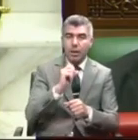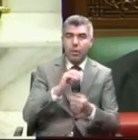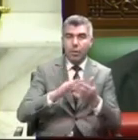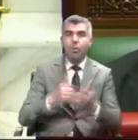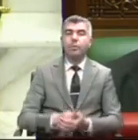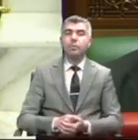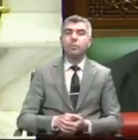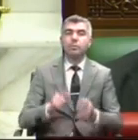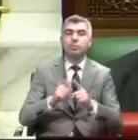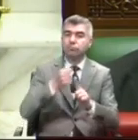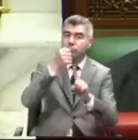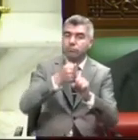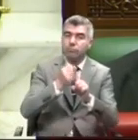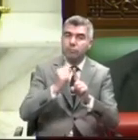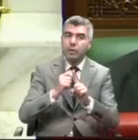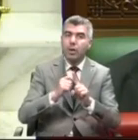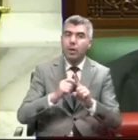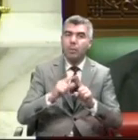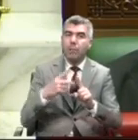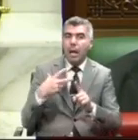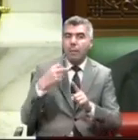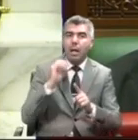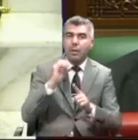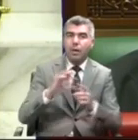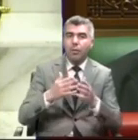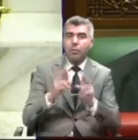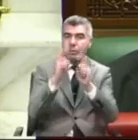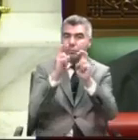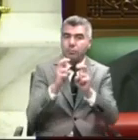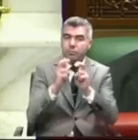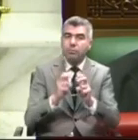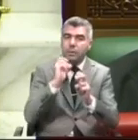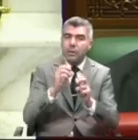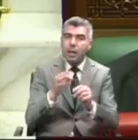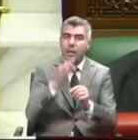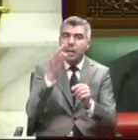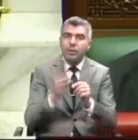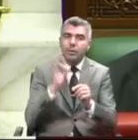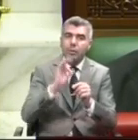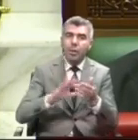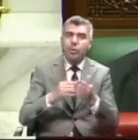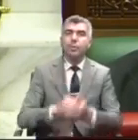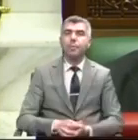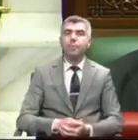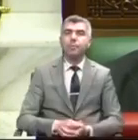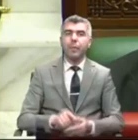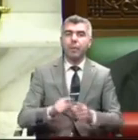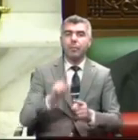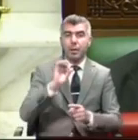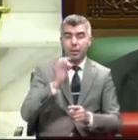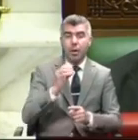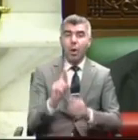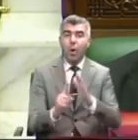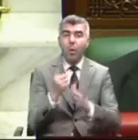مع الشركات تحقيق الارباح المطلوبه مع تخفيض كلفه الانتاج المعتمده سواء على مستوى المواد